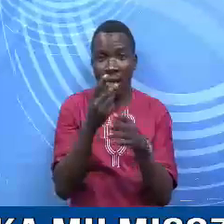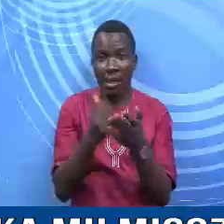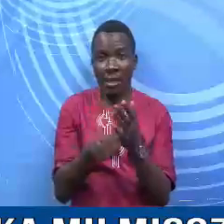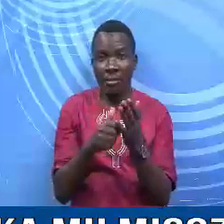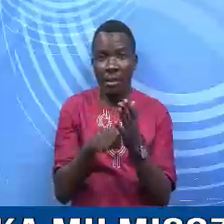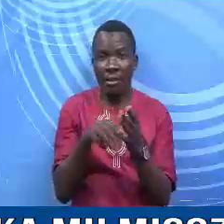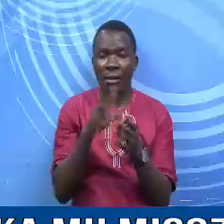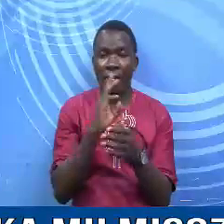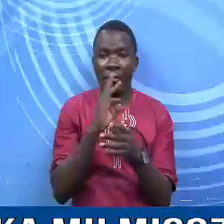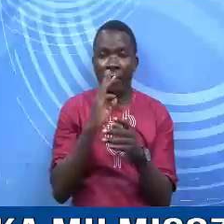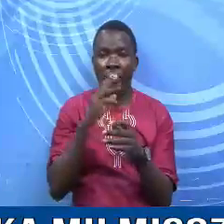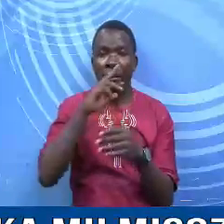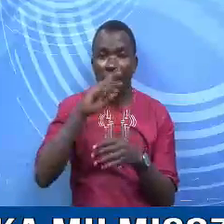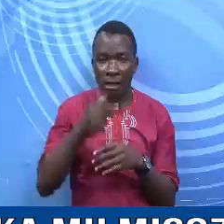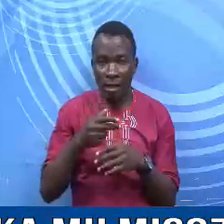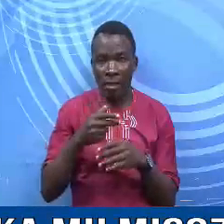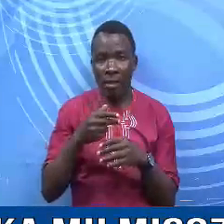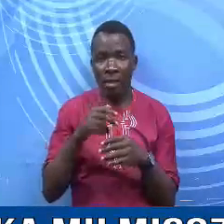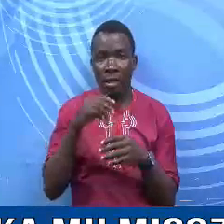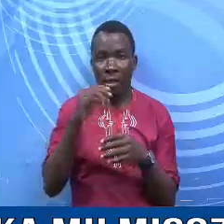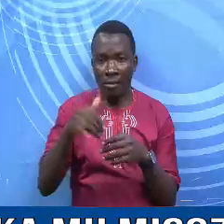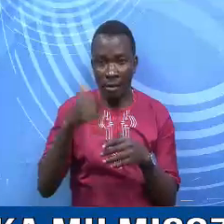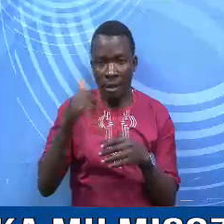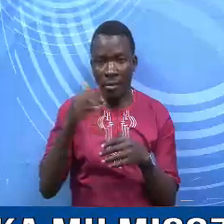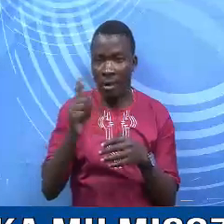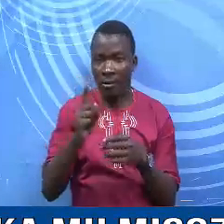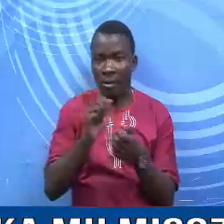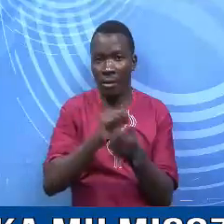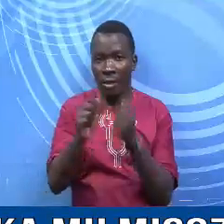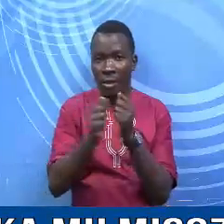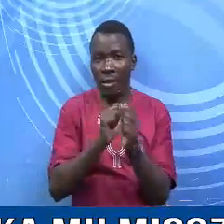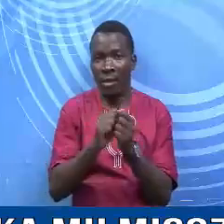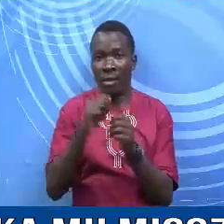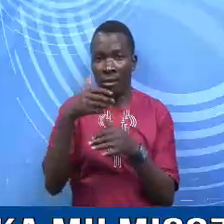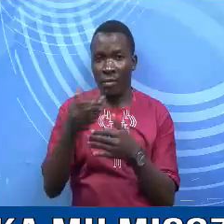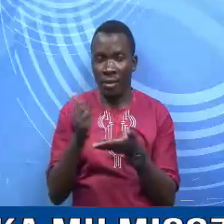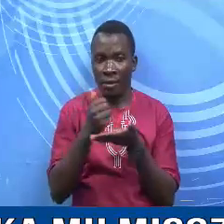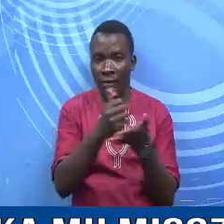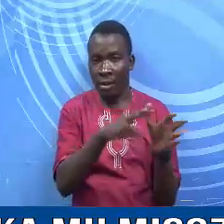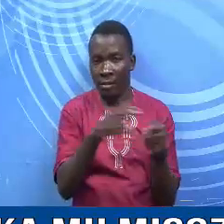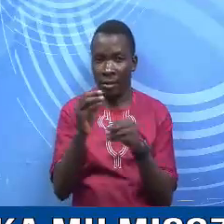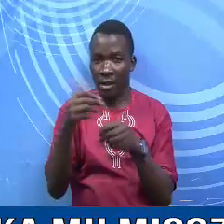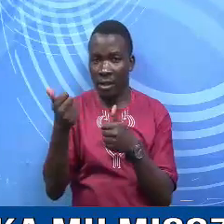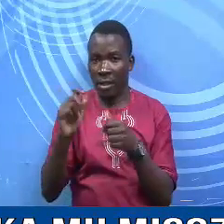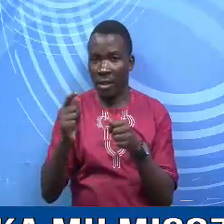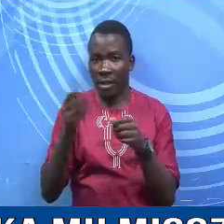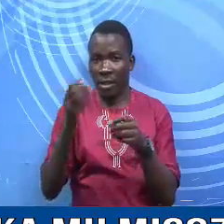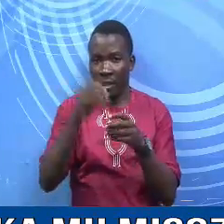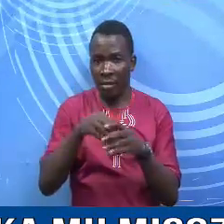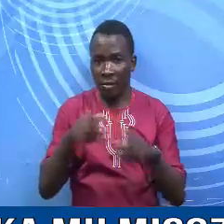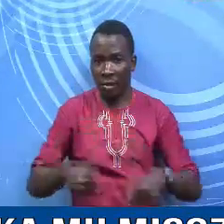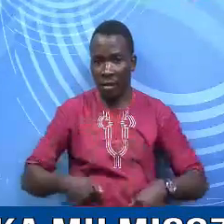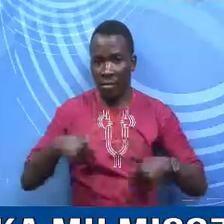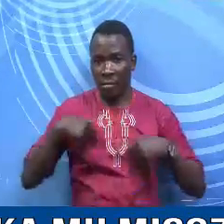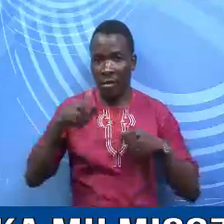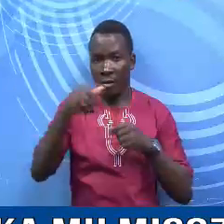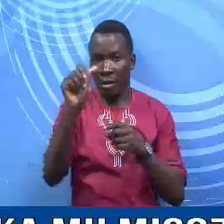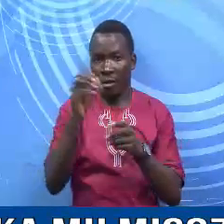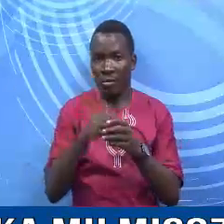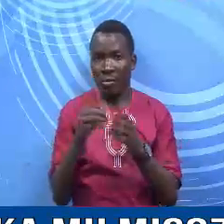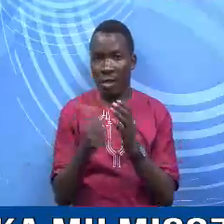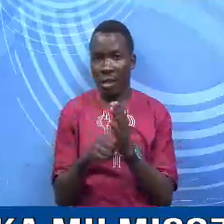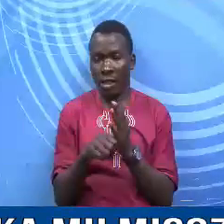ihamye kandi ihoraho kugira ngo adakomeza kubasenyera bitaba ibyo bakaba bafashwa kwimuka bakajya gutura ahandi hadashyira ubuzima bwabo mu kaga. Nuko bakora umugenda munini